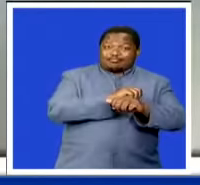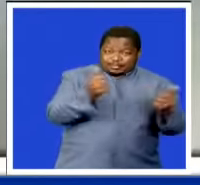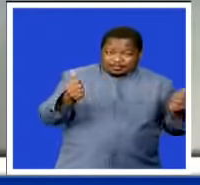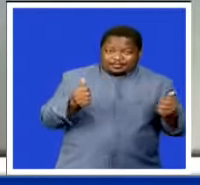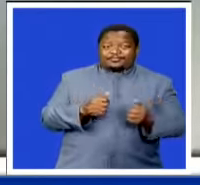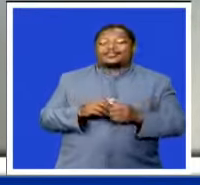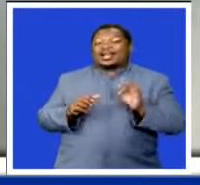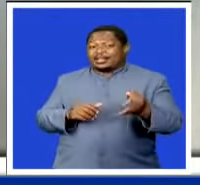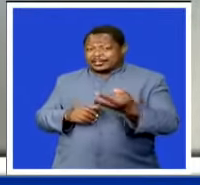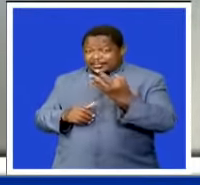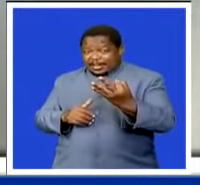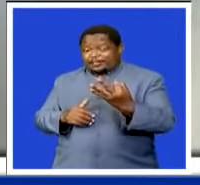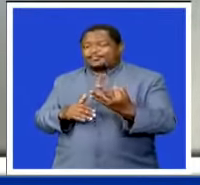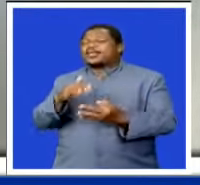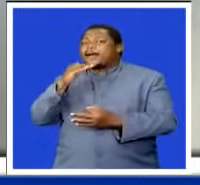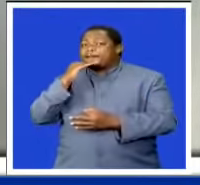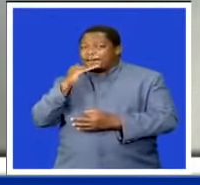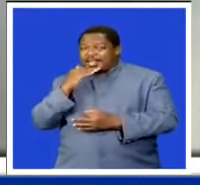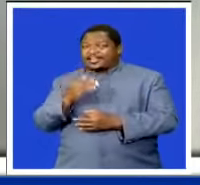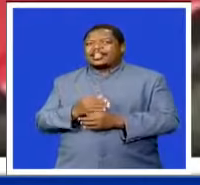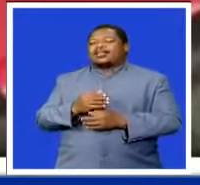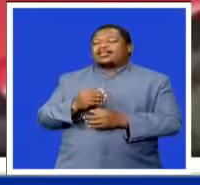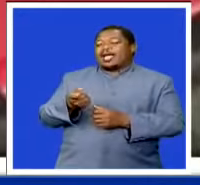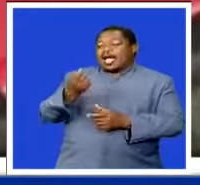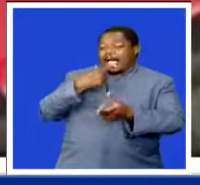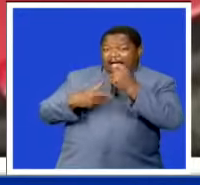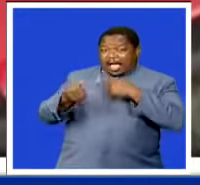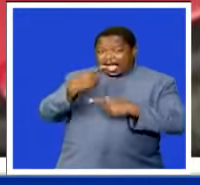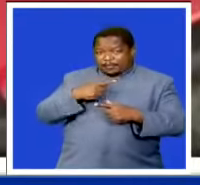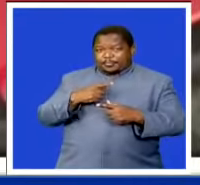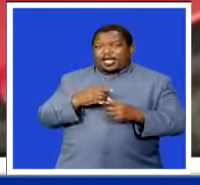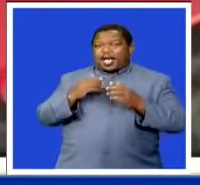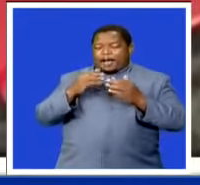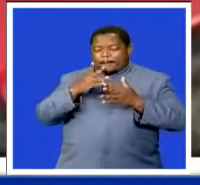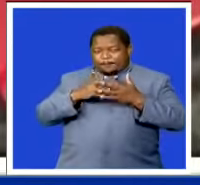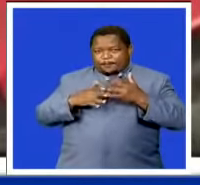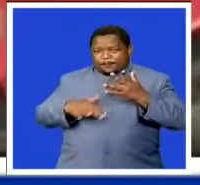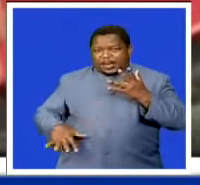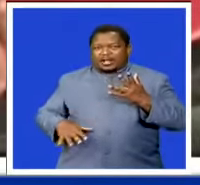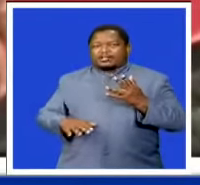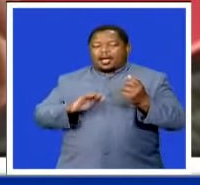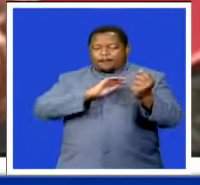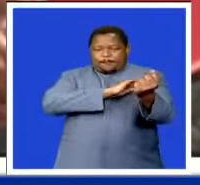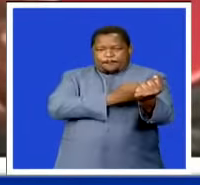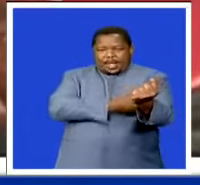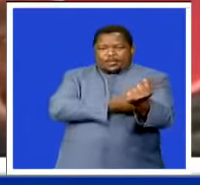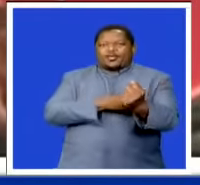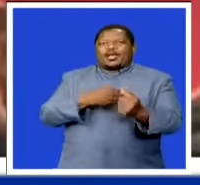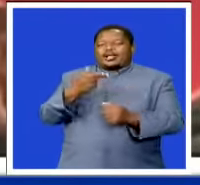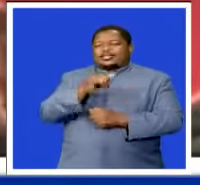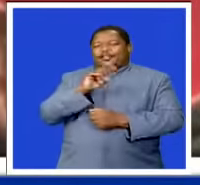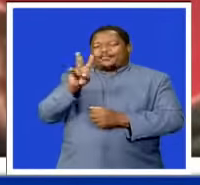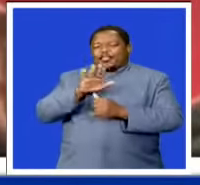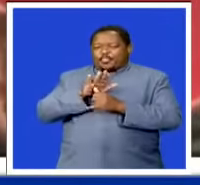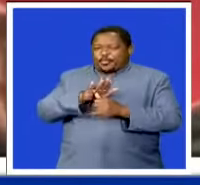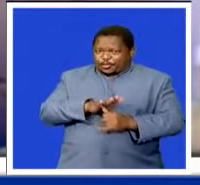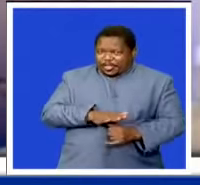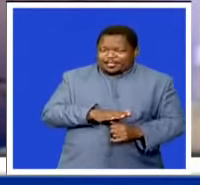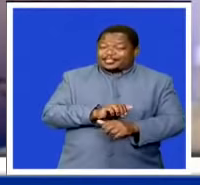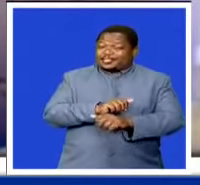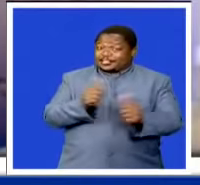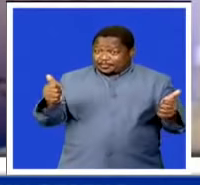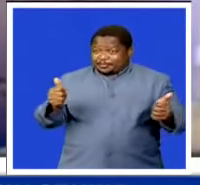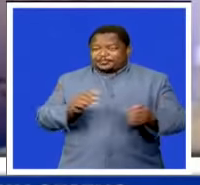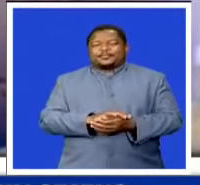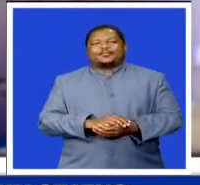yetisebenti yeSwatini Business Coalition on HIV and AIDS sebacele baphathi betinkampani kuthi bayihloniphe